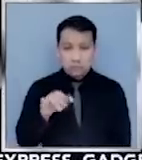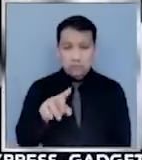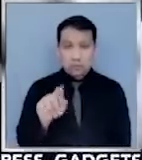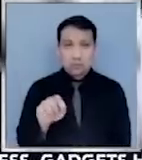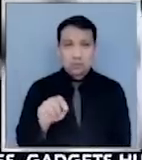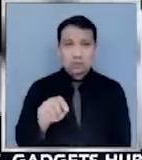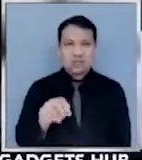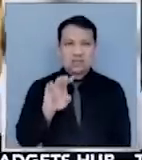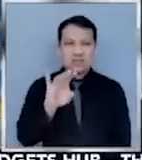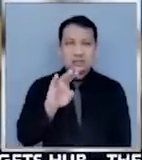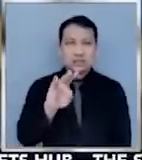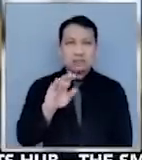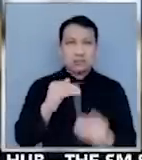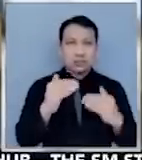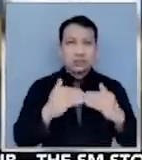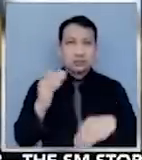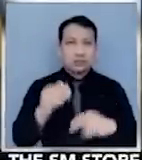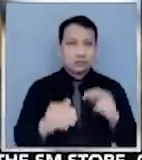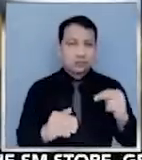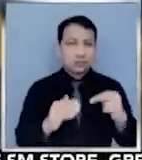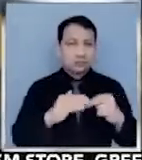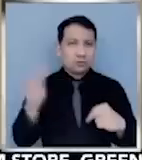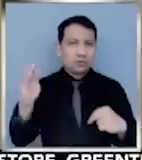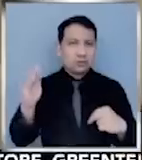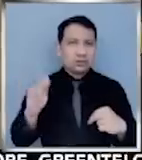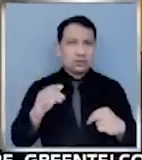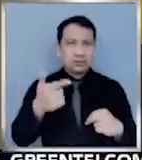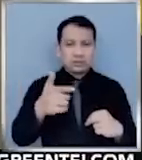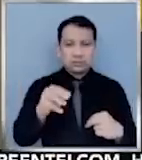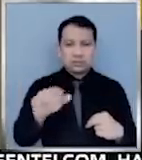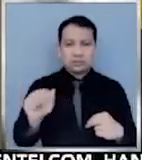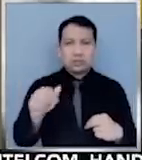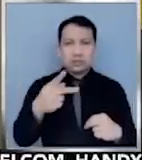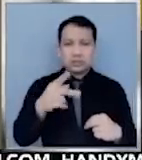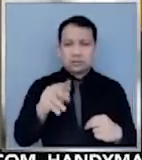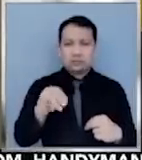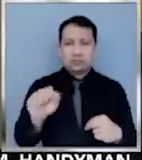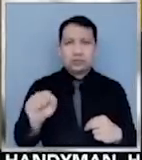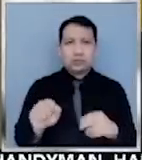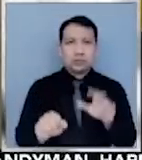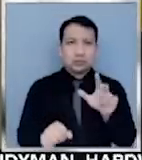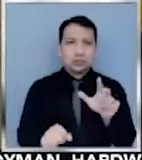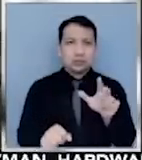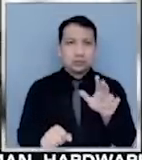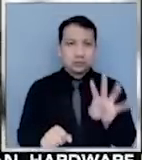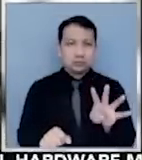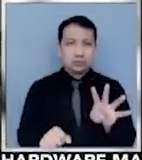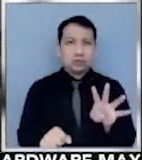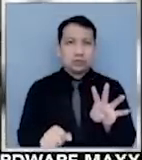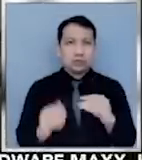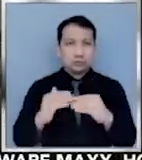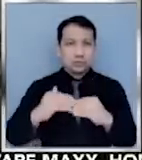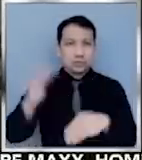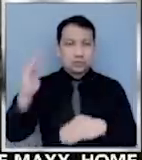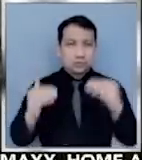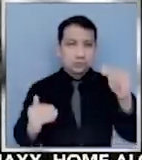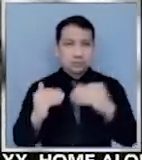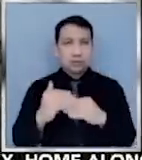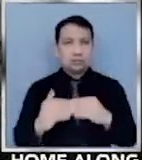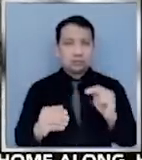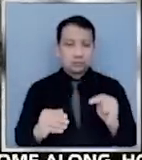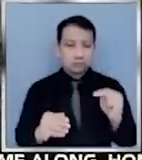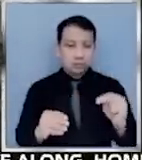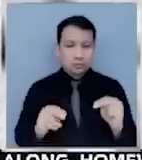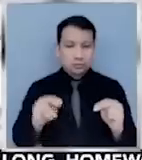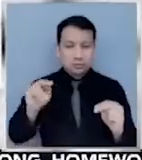pesos mula North Avenue hanggang GMA Kamuning, hanggang 34 pesos naman ang pinaka-maximum mula North Avenue hanggang